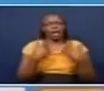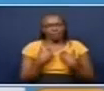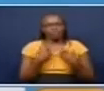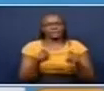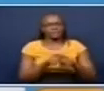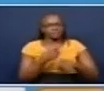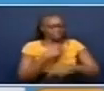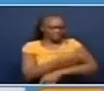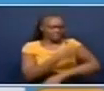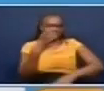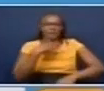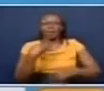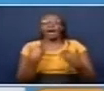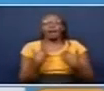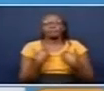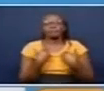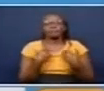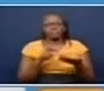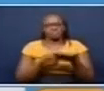empowered. Sasa ninaweza